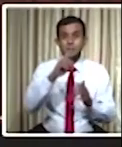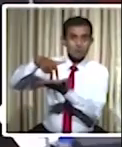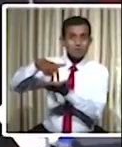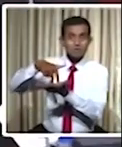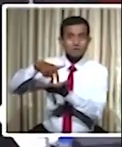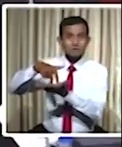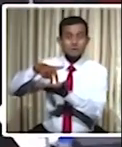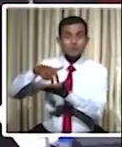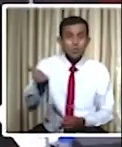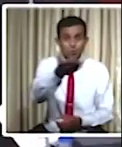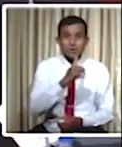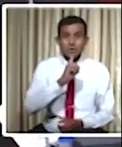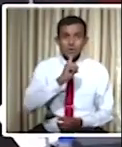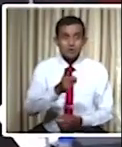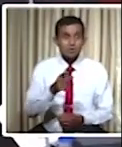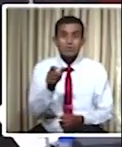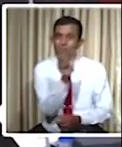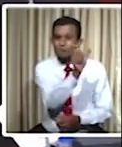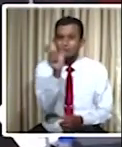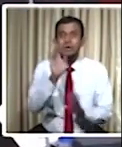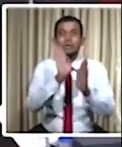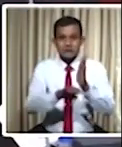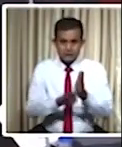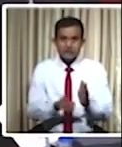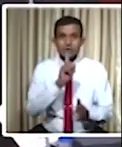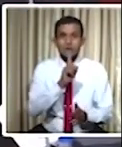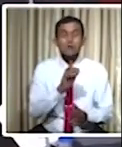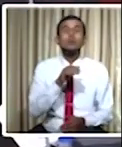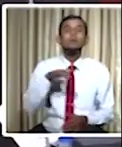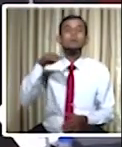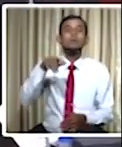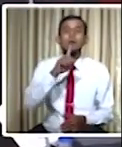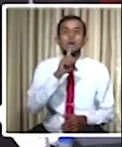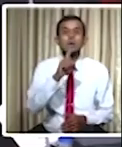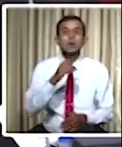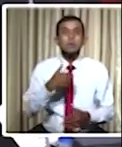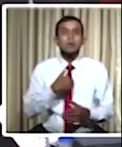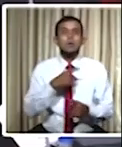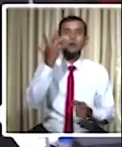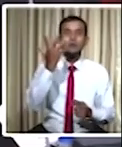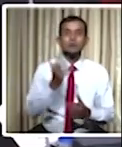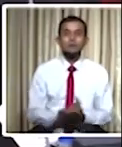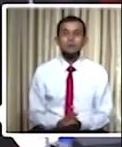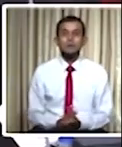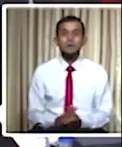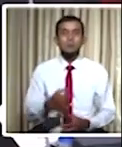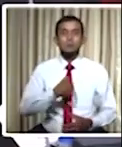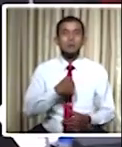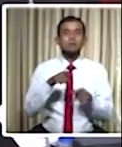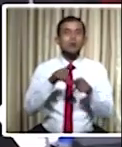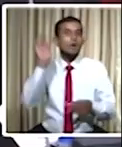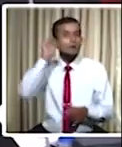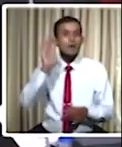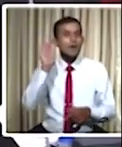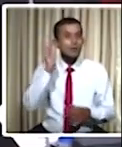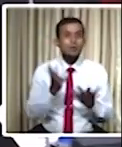වෙන්න බූලාසනේට කිව්වා ඒ වචන ටික ඉවත් කරන්න කියලා මොකද්ද බූලාසනේන් කිව්වේ මට එහෙම කතාවක් ඇහුනේ නැ මට එහෙම කතාවක් ඇහුවේ නැ